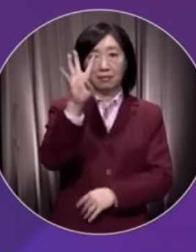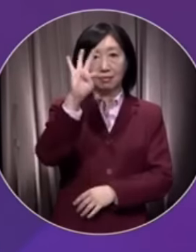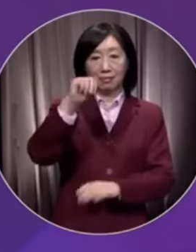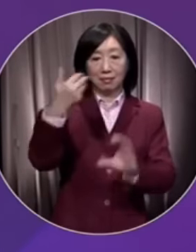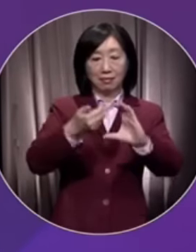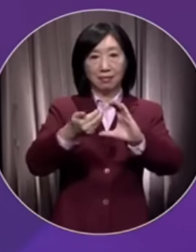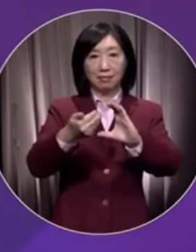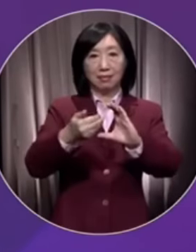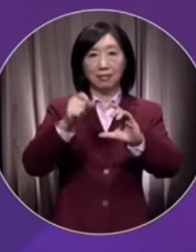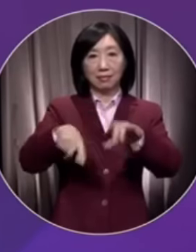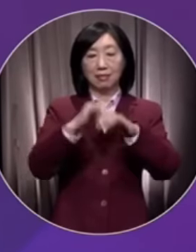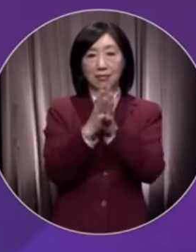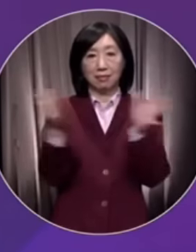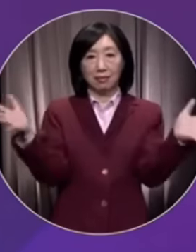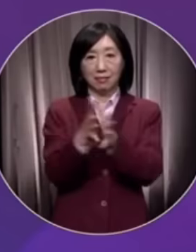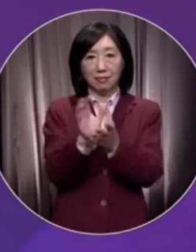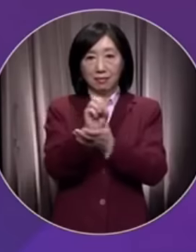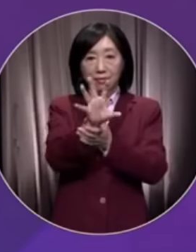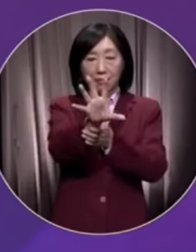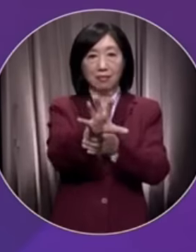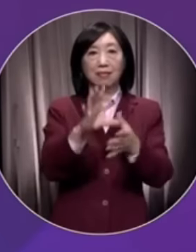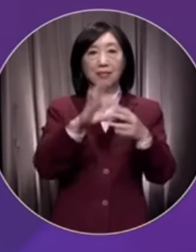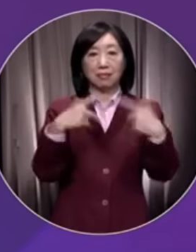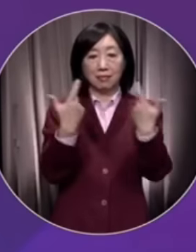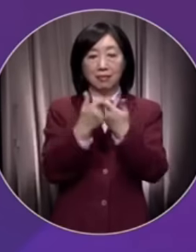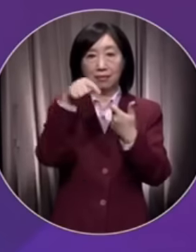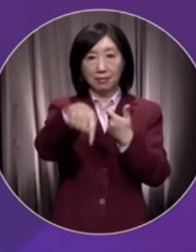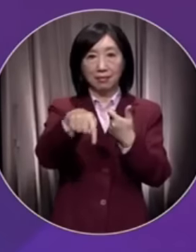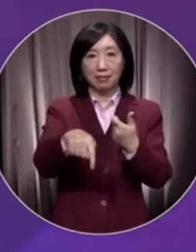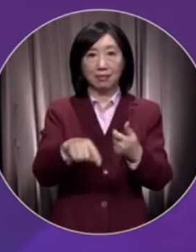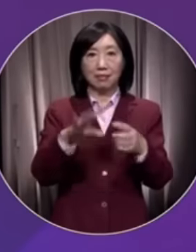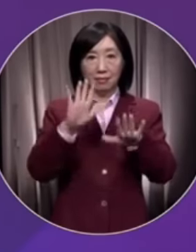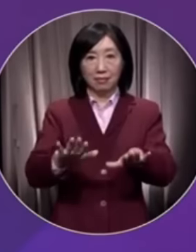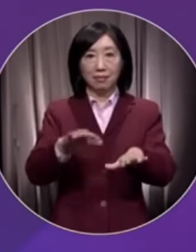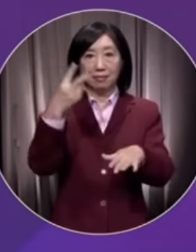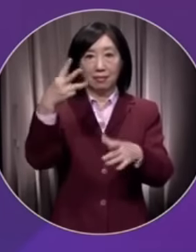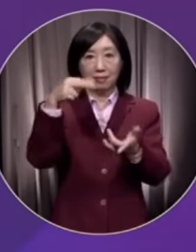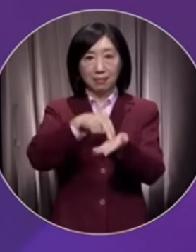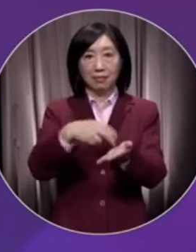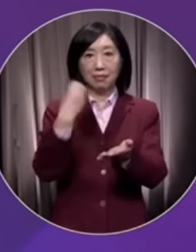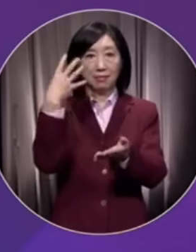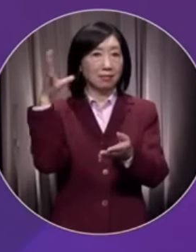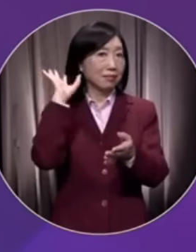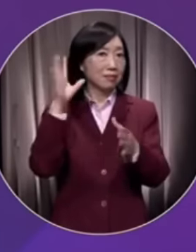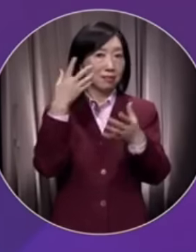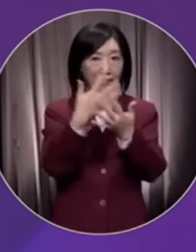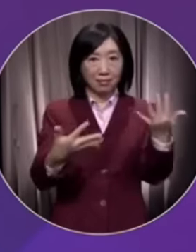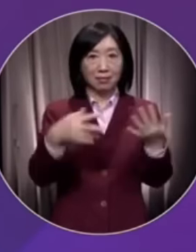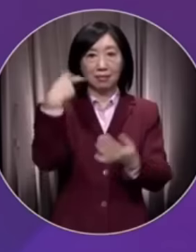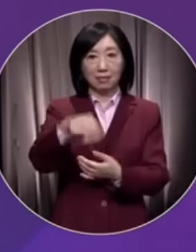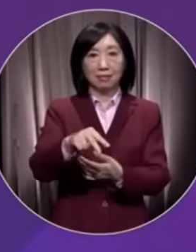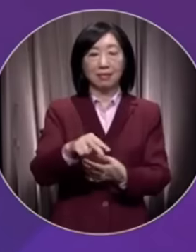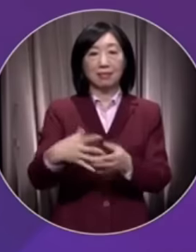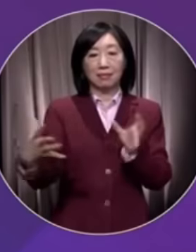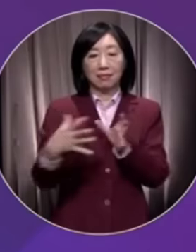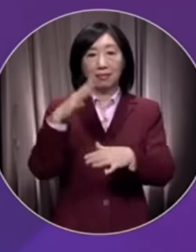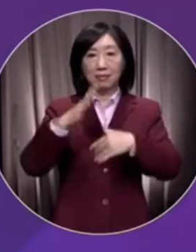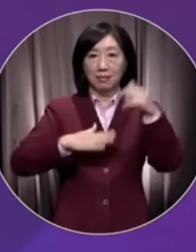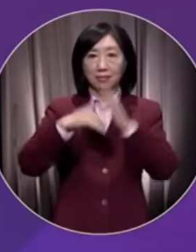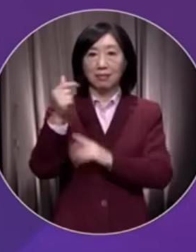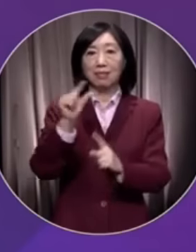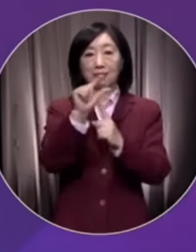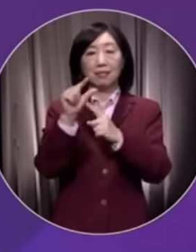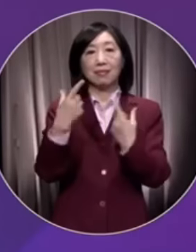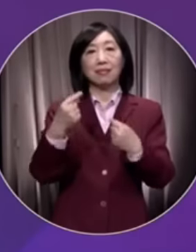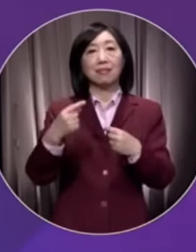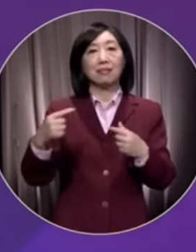播出。那么为了因应新媒体时代，那么现在除了有三立新闻网直播之外，我们的共同合作伙伴 Google 也